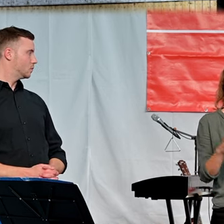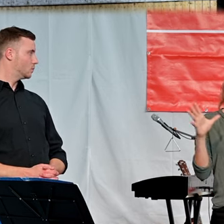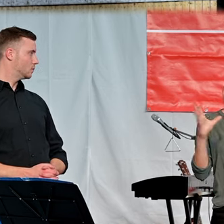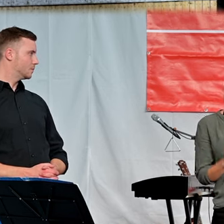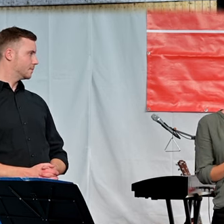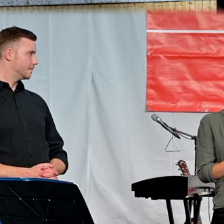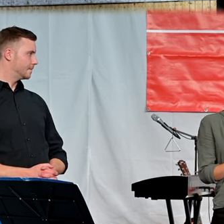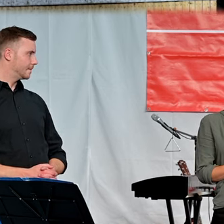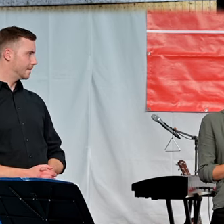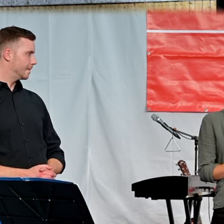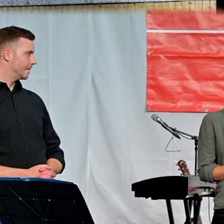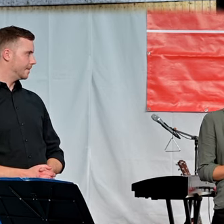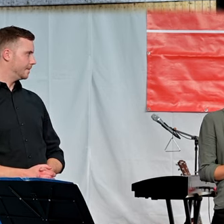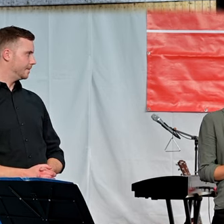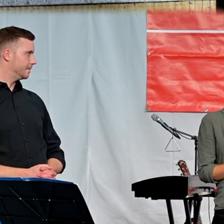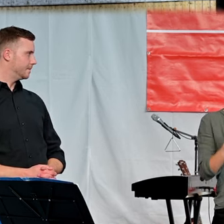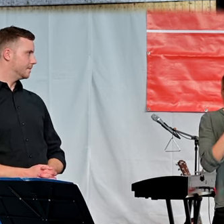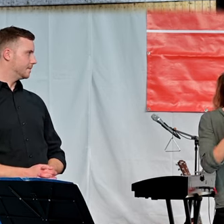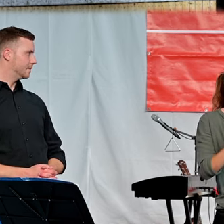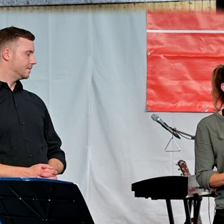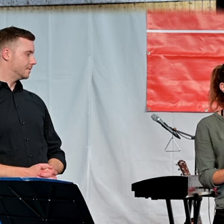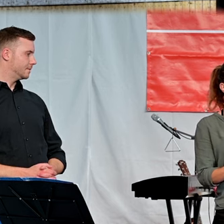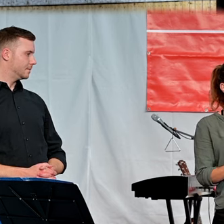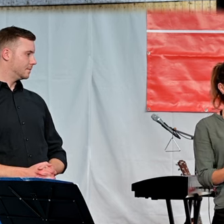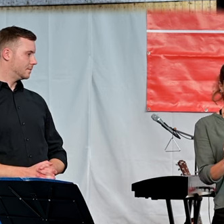nachzugehen, was ist das Heil?